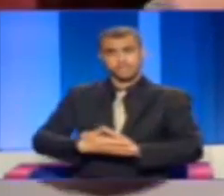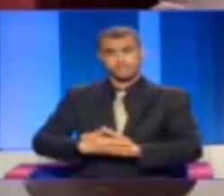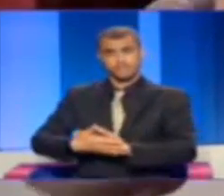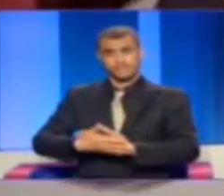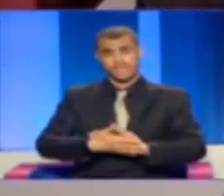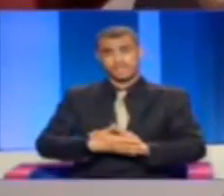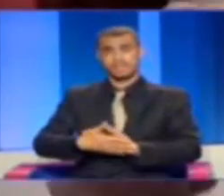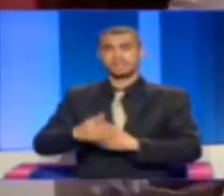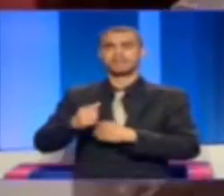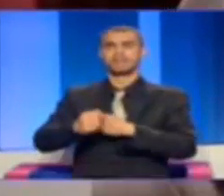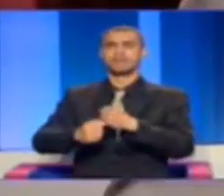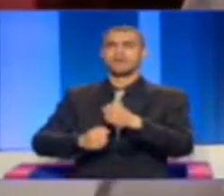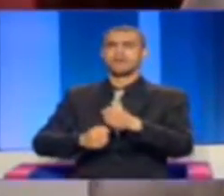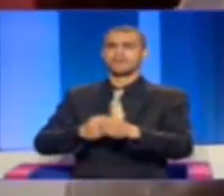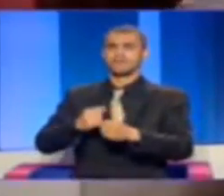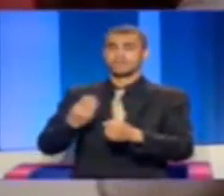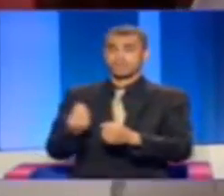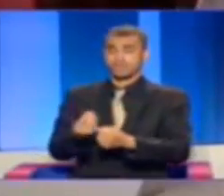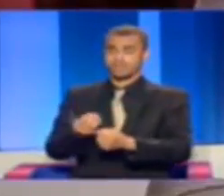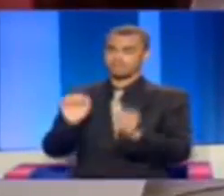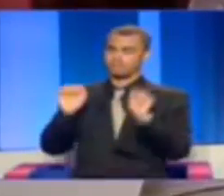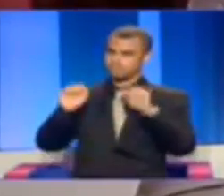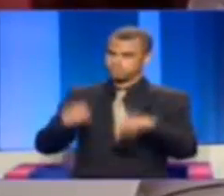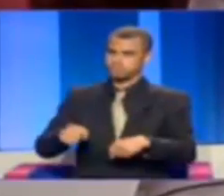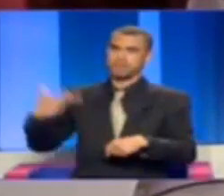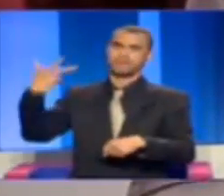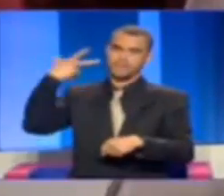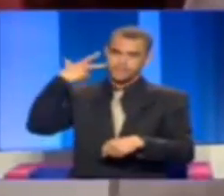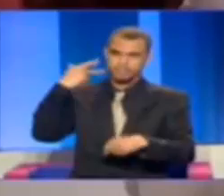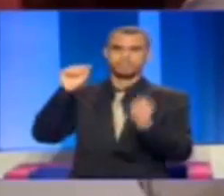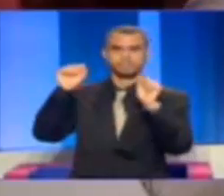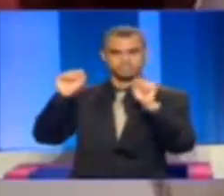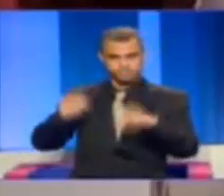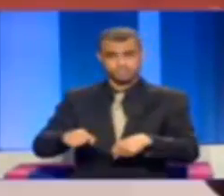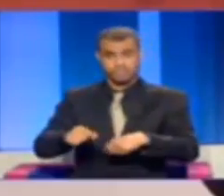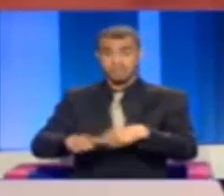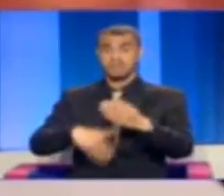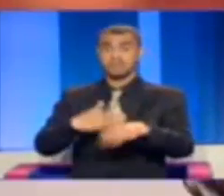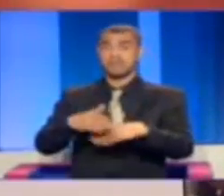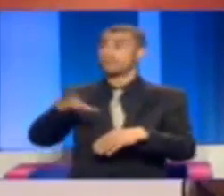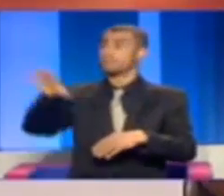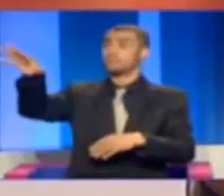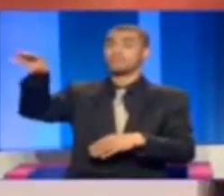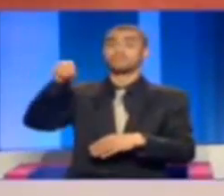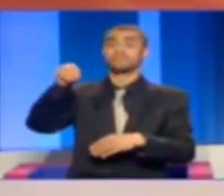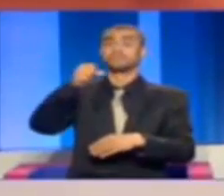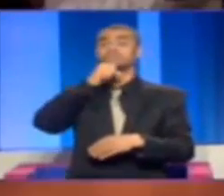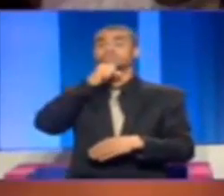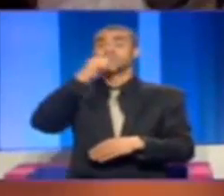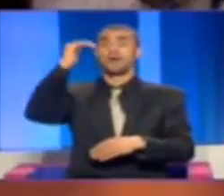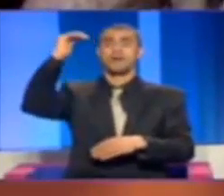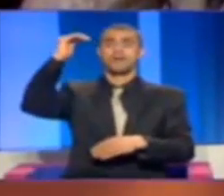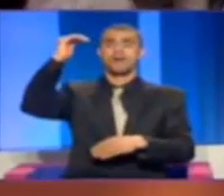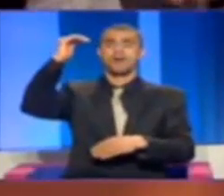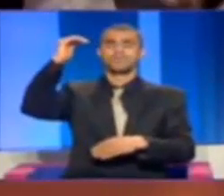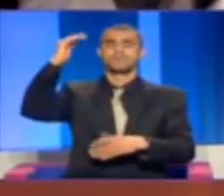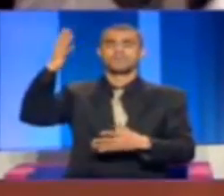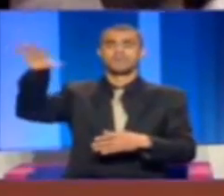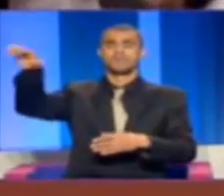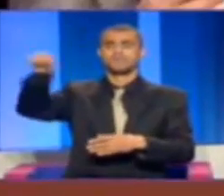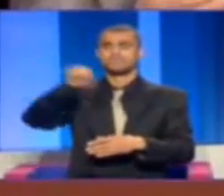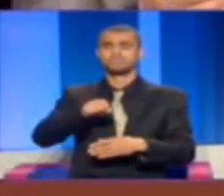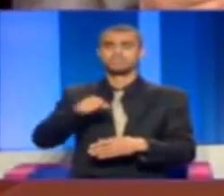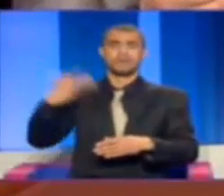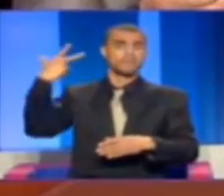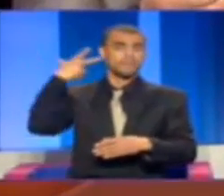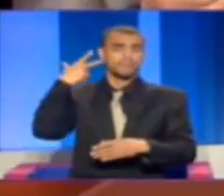الدري نجيبوه ب 15 20 عام وللاسف هذا الشيء كيوقع ونقولوا له زرق القوقعه هذا كنبيعوا له الوهم. كنبيعوا له الوهم لانه